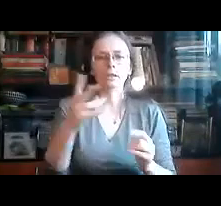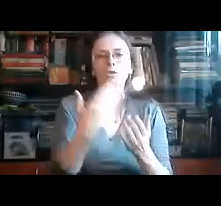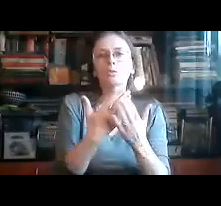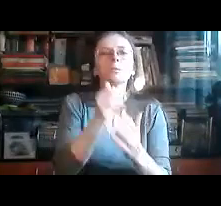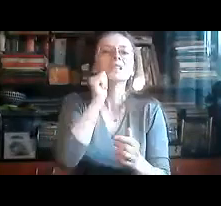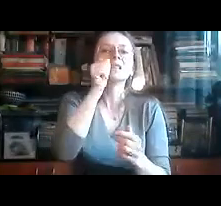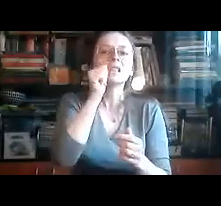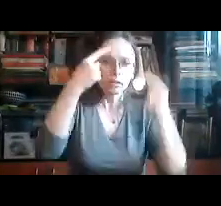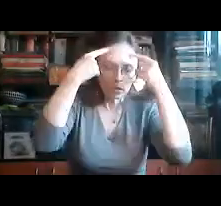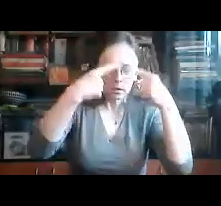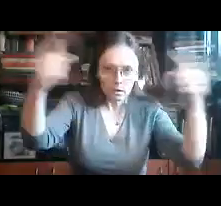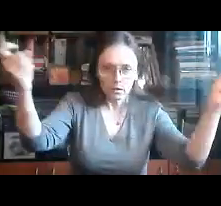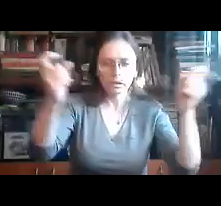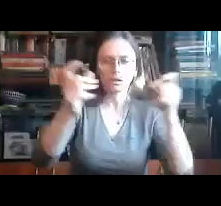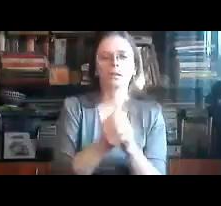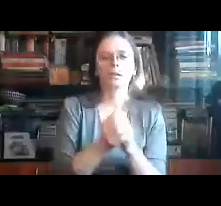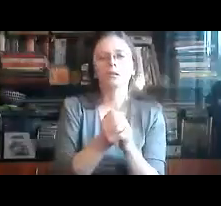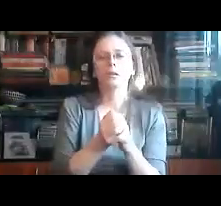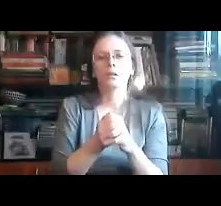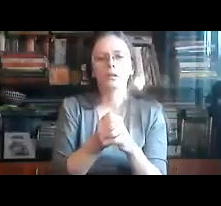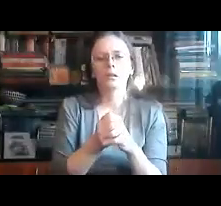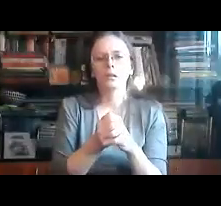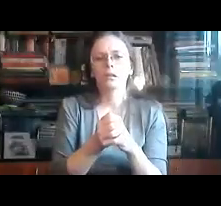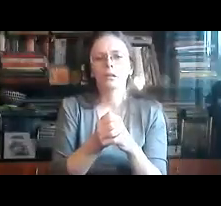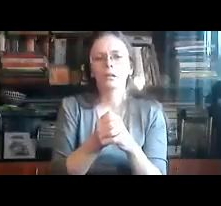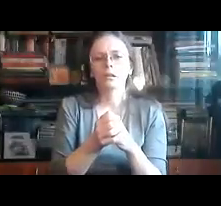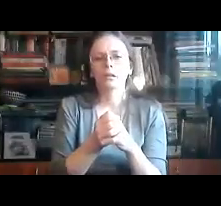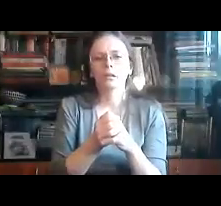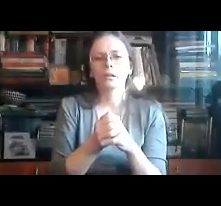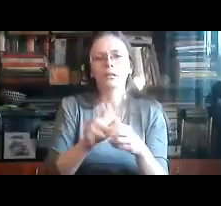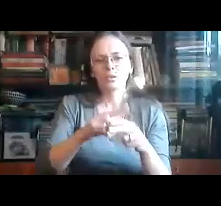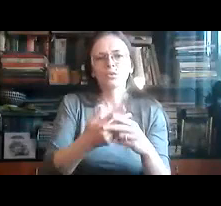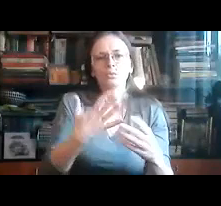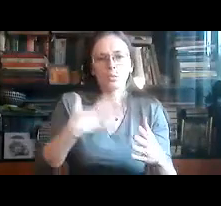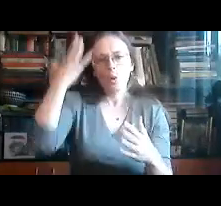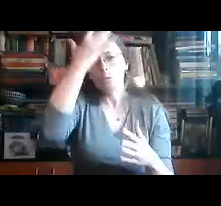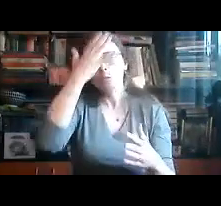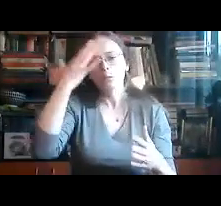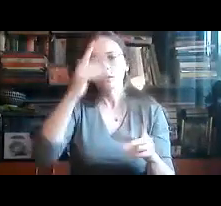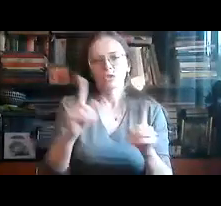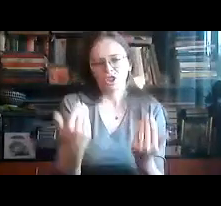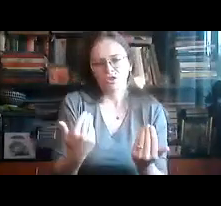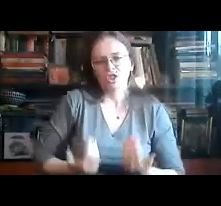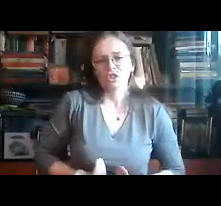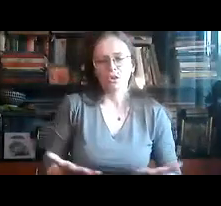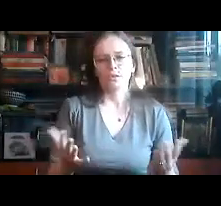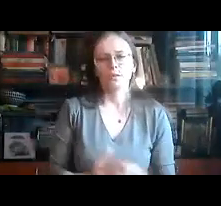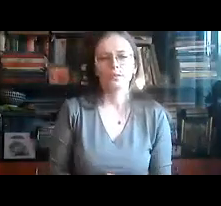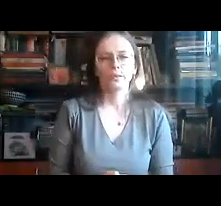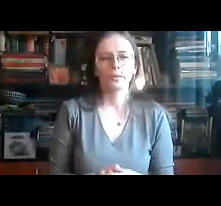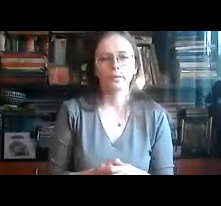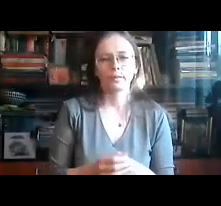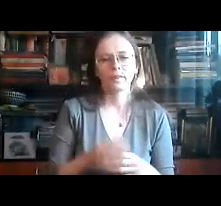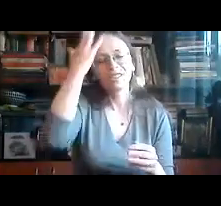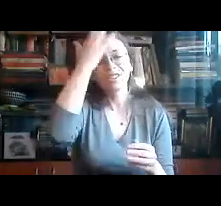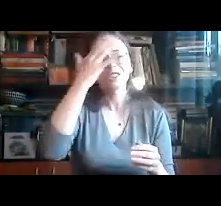такое сомнение, такой вызов, в котором я живу. Вот. Сомнения и вызовы, да. Спасибо